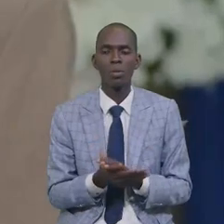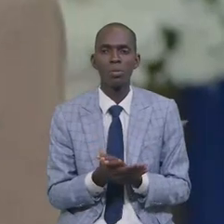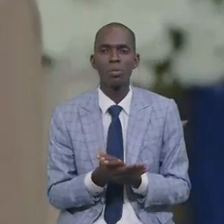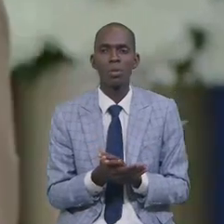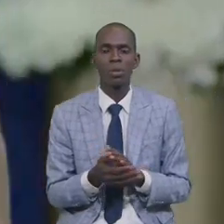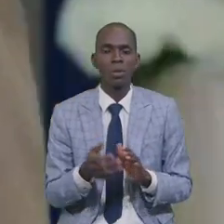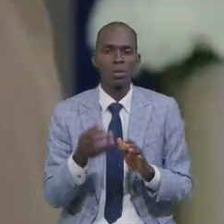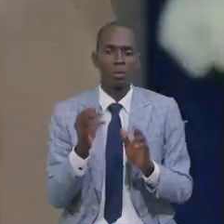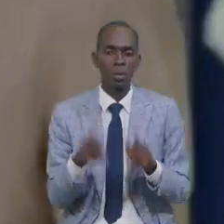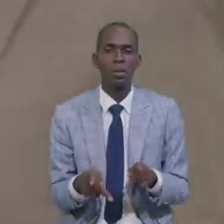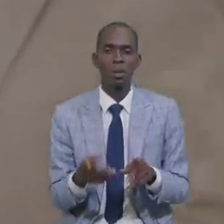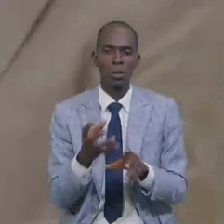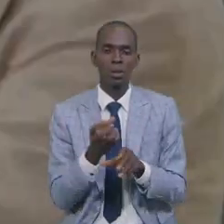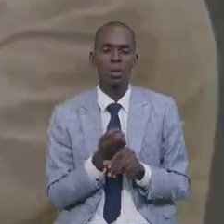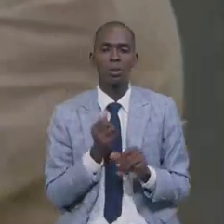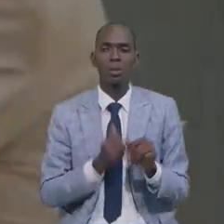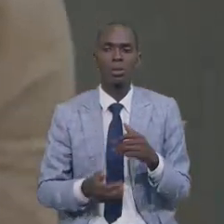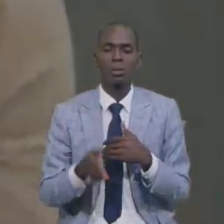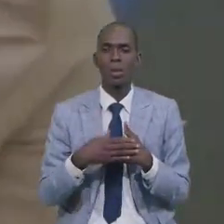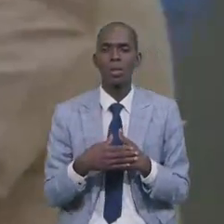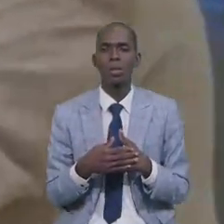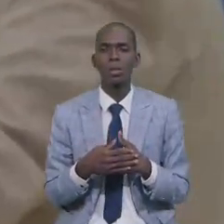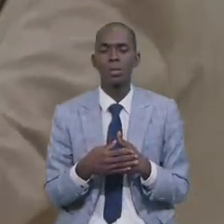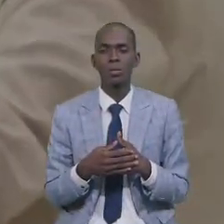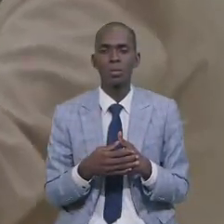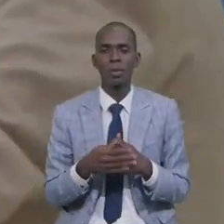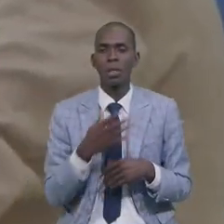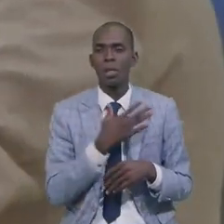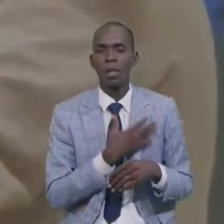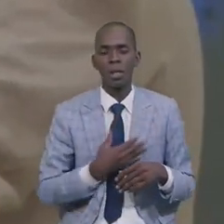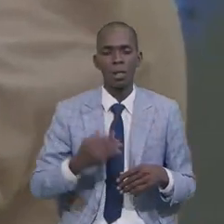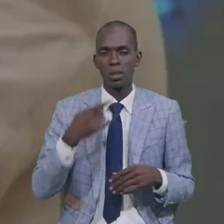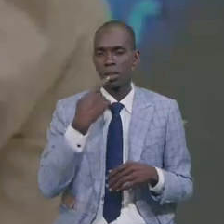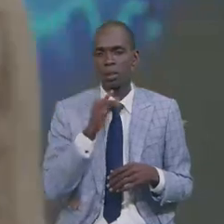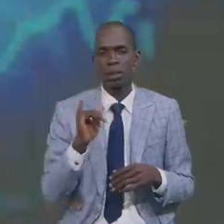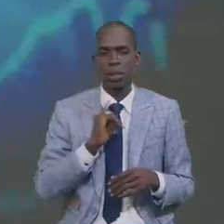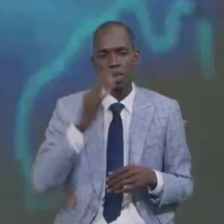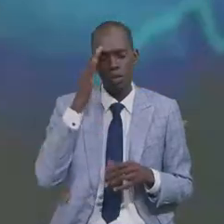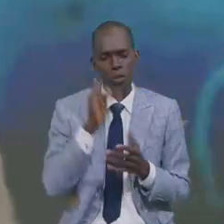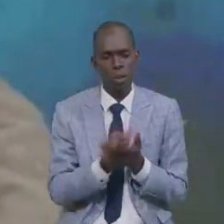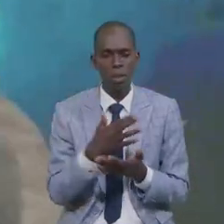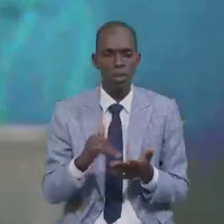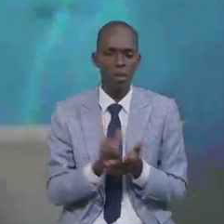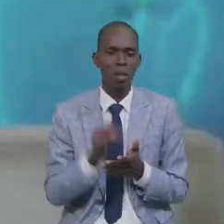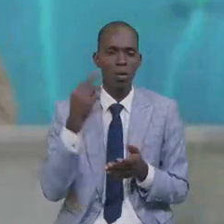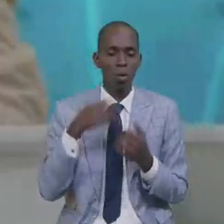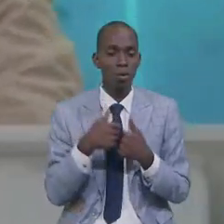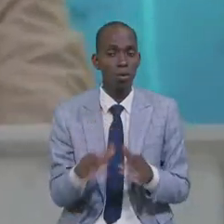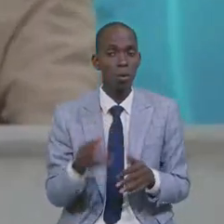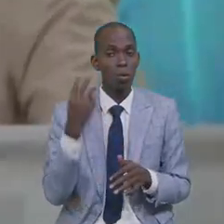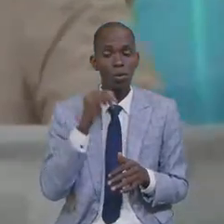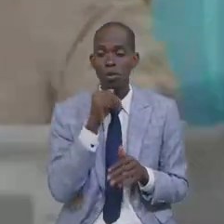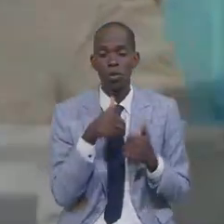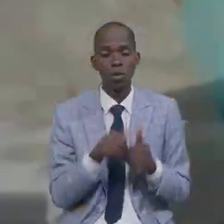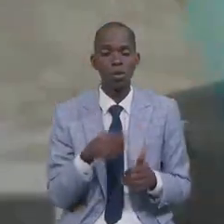en un mot les recouvrables. Et nous avons la conviction. Je sais que cette chose qui était perdue n'est